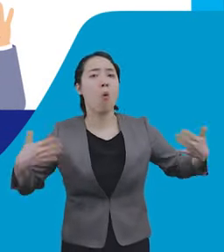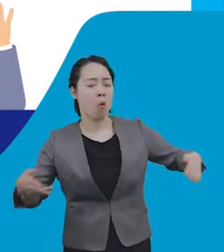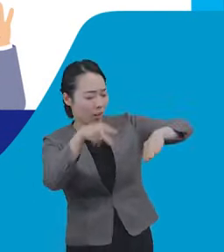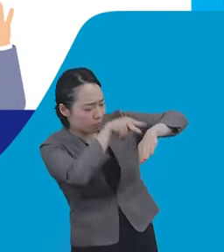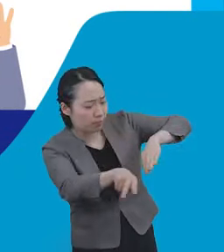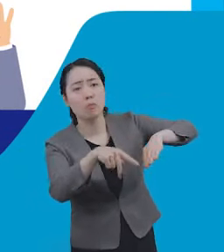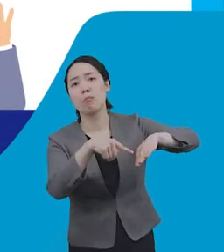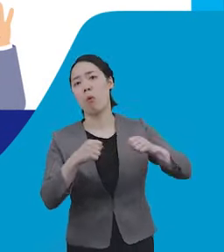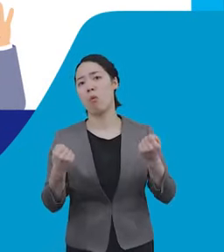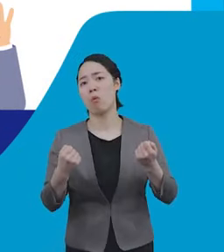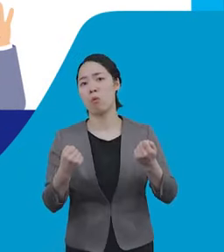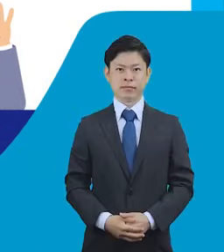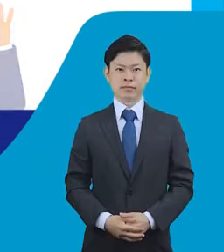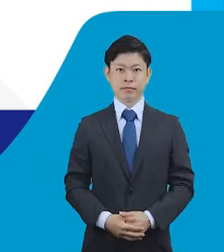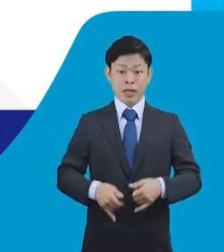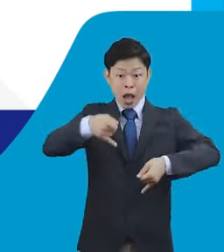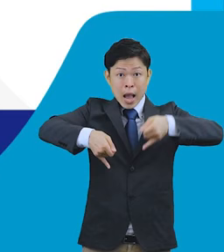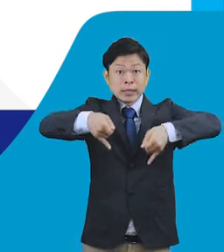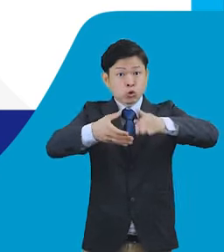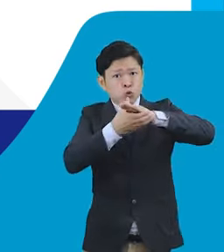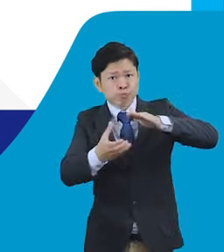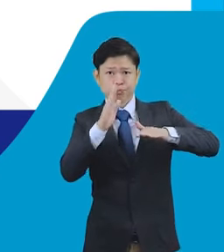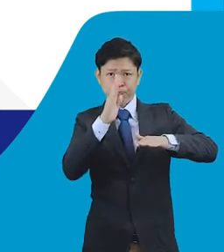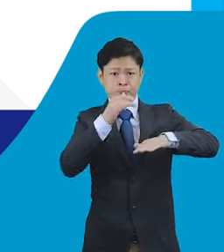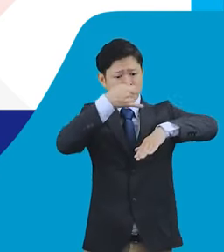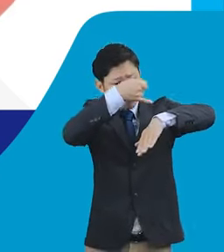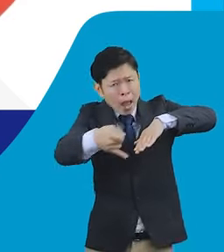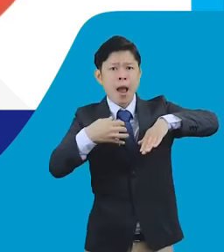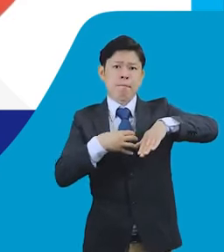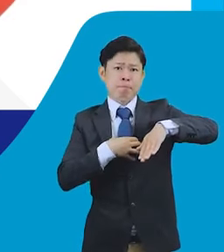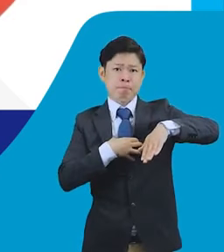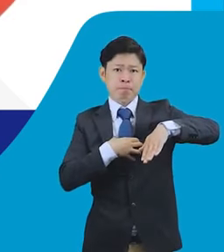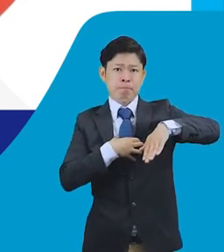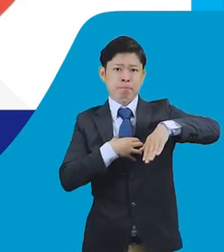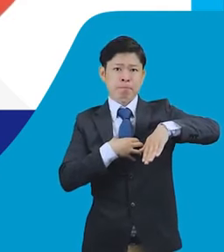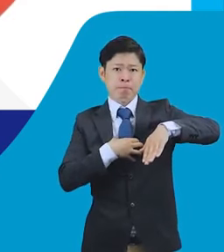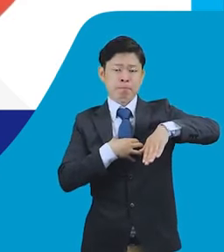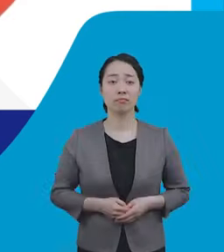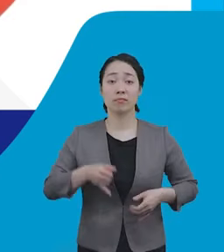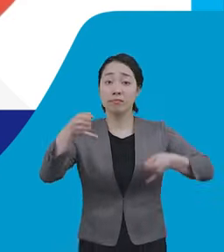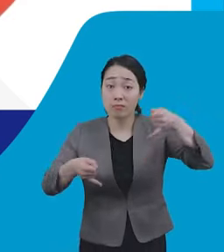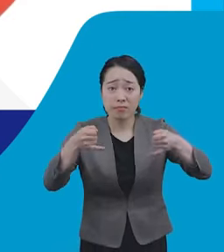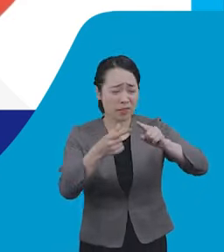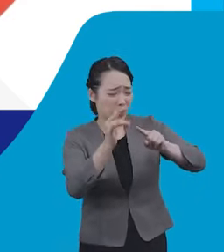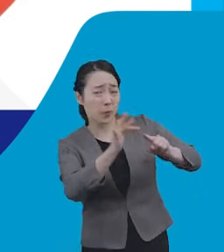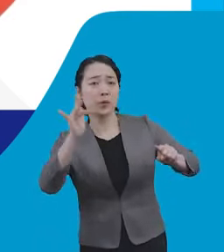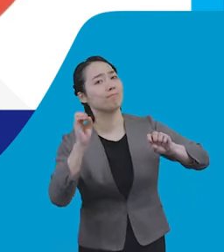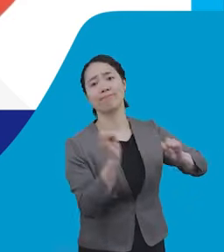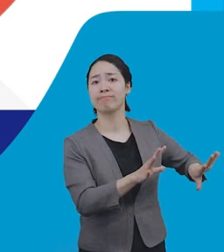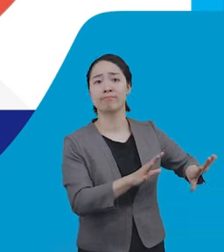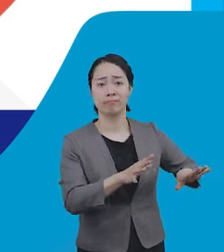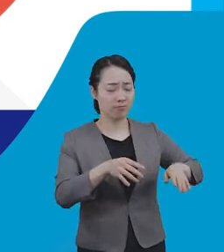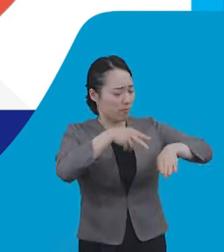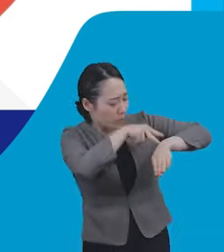hinder evacuation or damage the slide. ハイヒールは脱いでください。先の尖ったものはスライドを破損する恐れがあります。 Remove high-heeled shoes